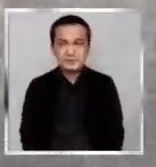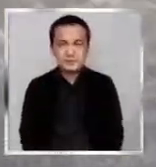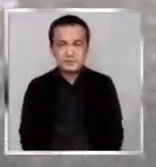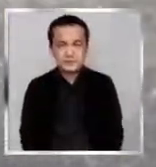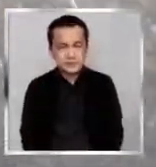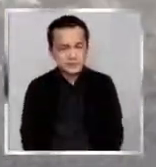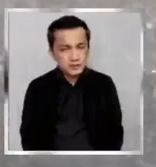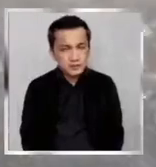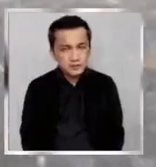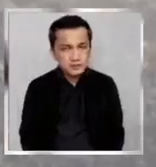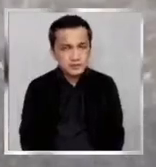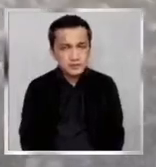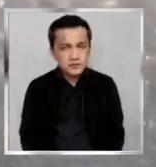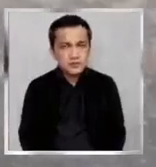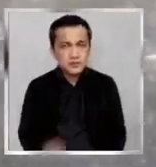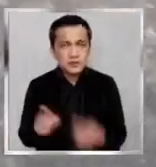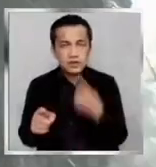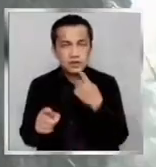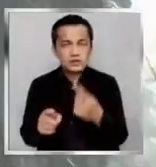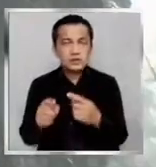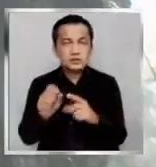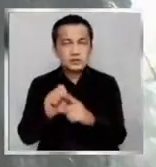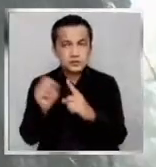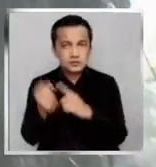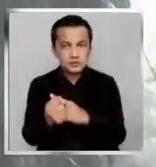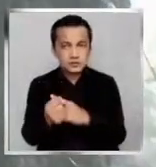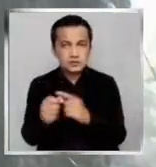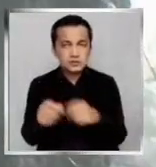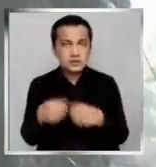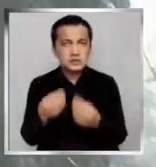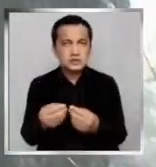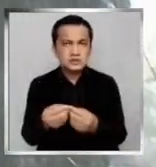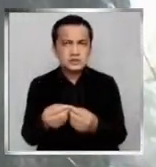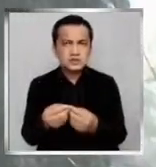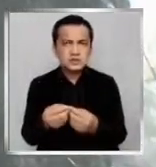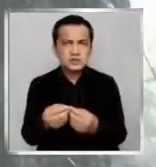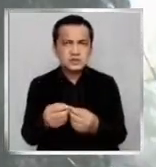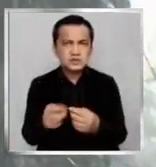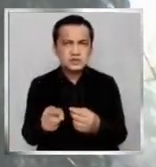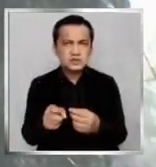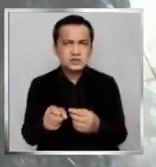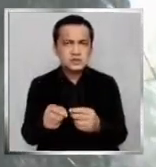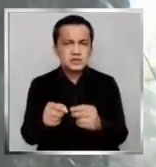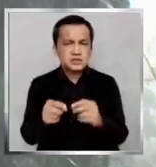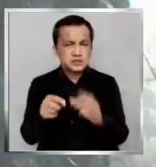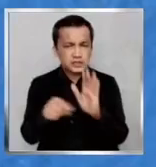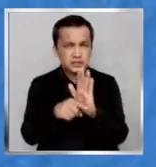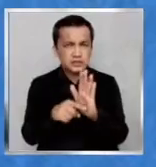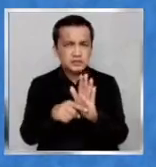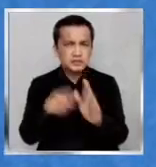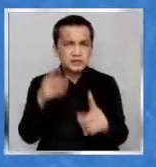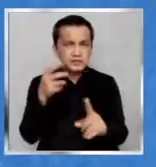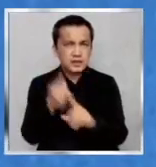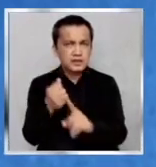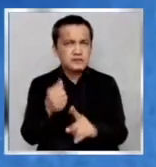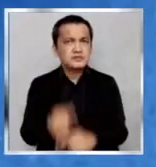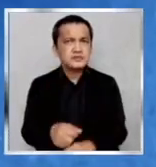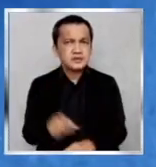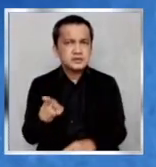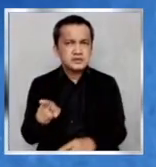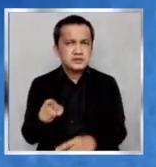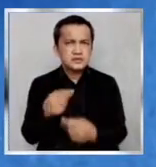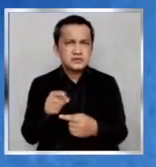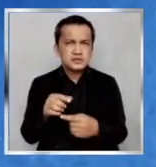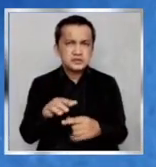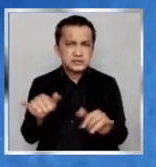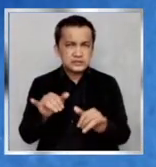normal rainfall conditions, which could give bring negative impacts such as dry spells and droughts. Simula Setyembre,